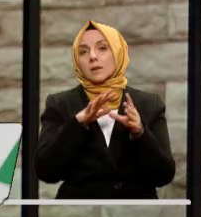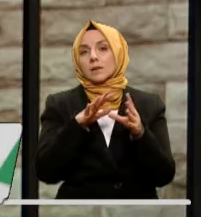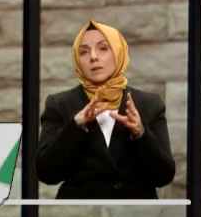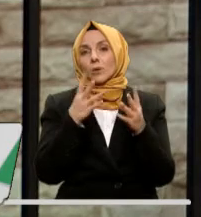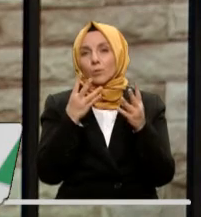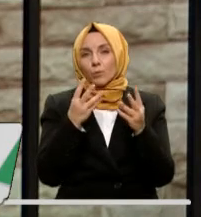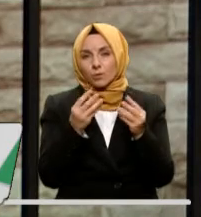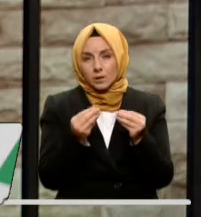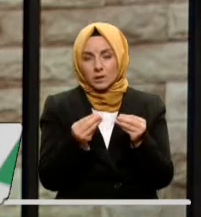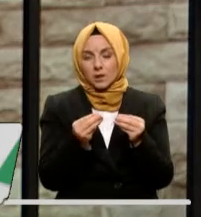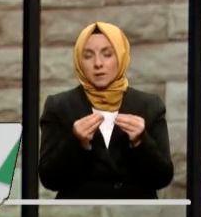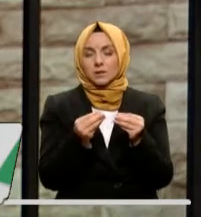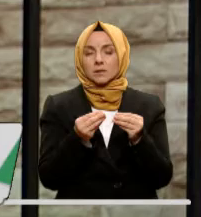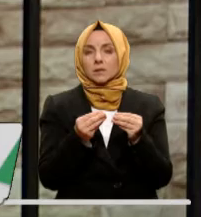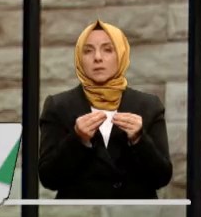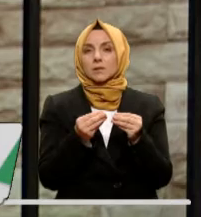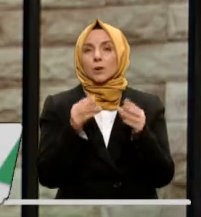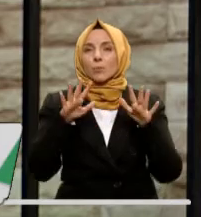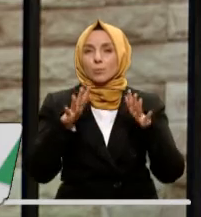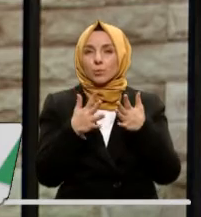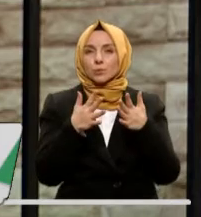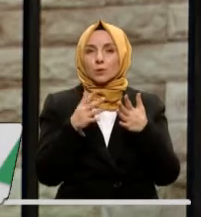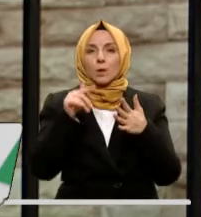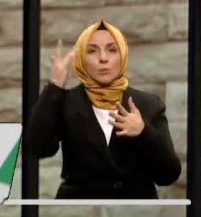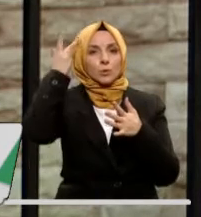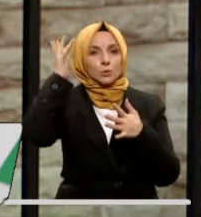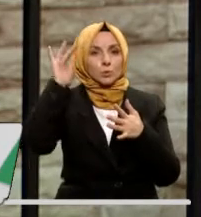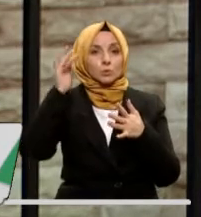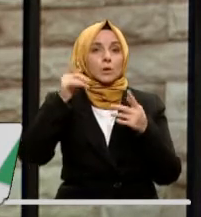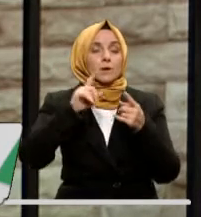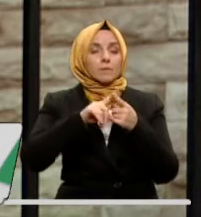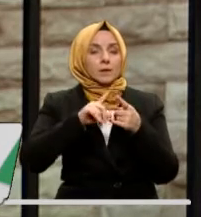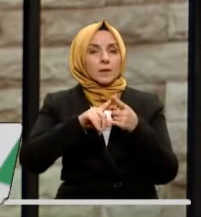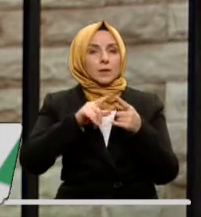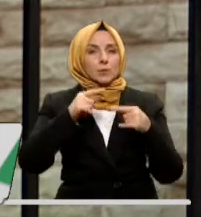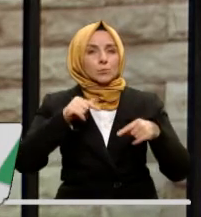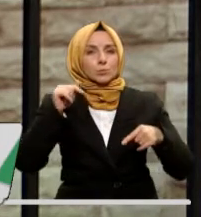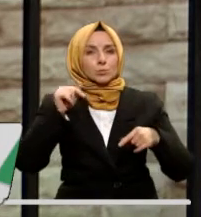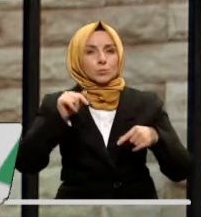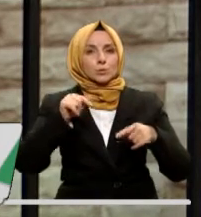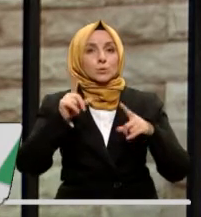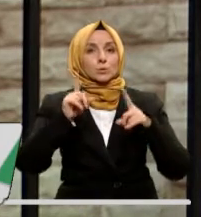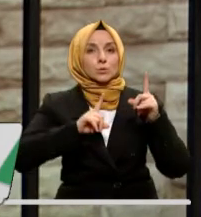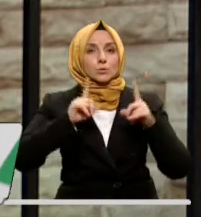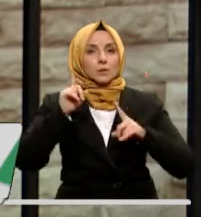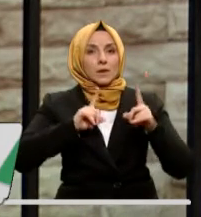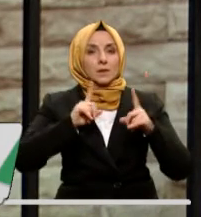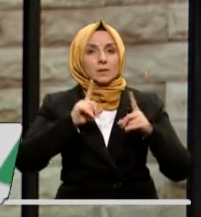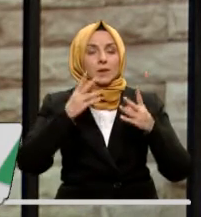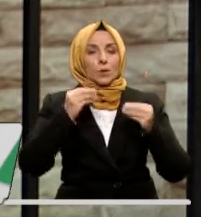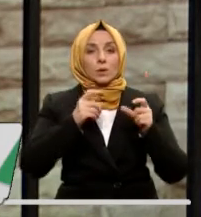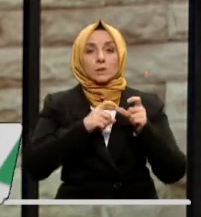yani Özellikle şimdi toplumumuzu ciddi manada etkileyen ve pervasızca kullanılan bir sosyal medya a var